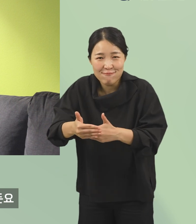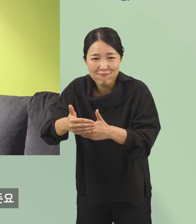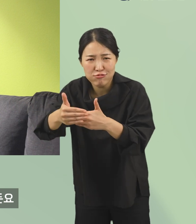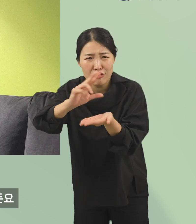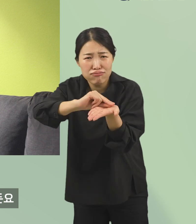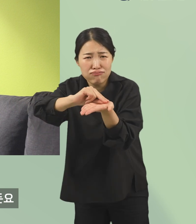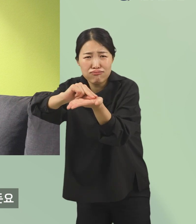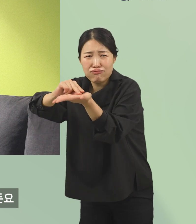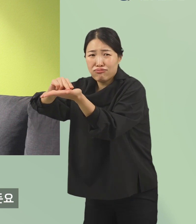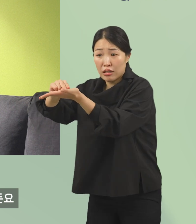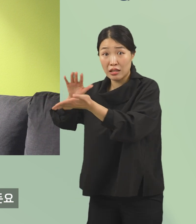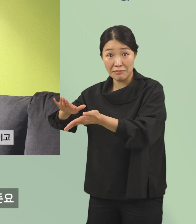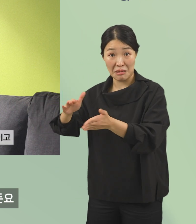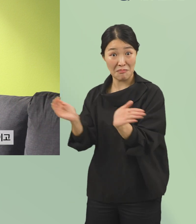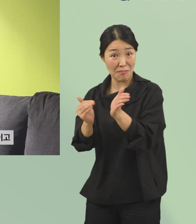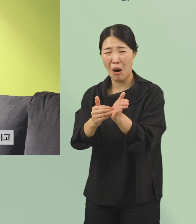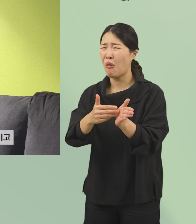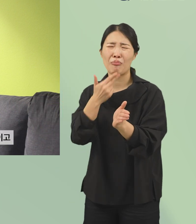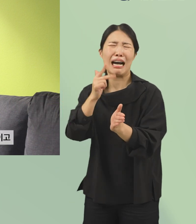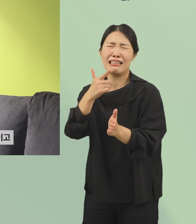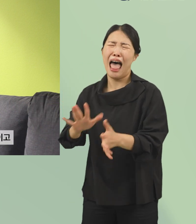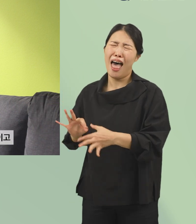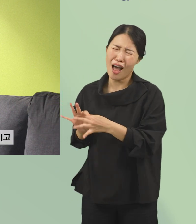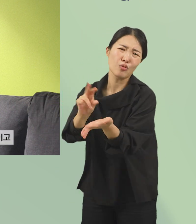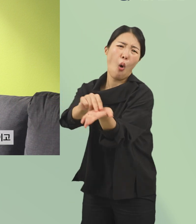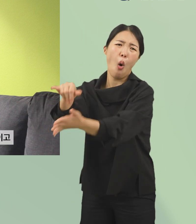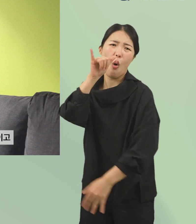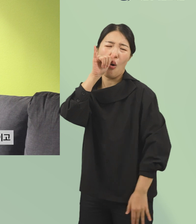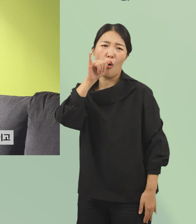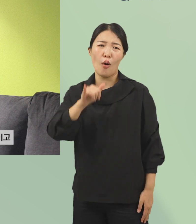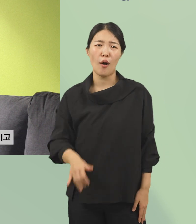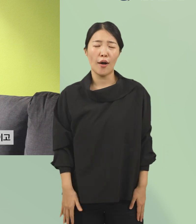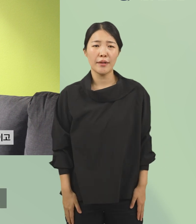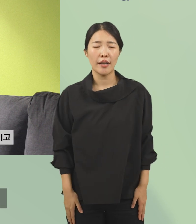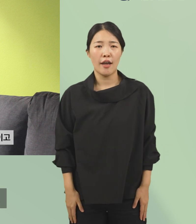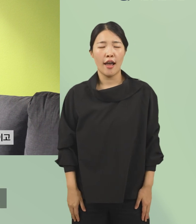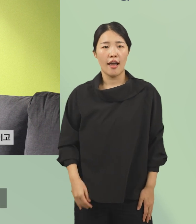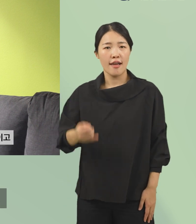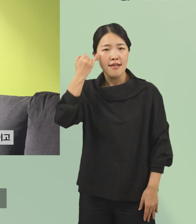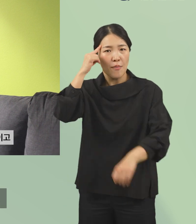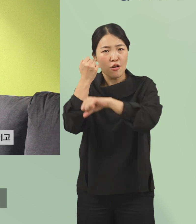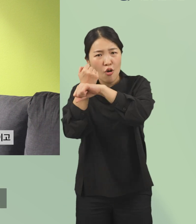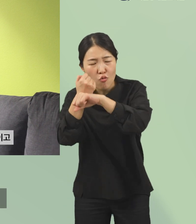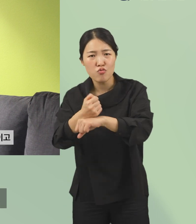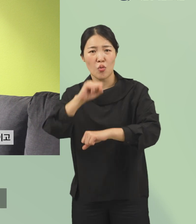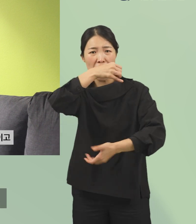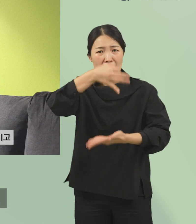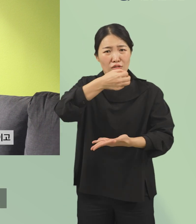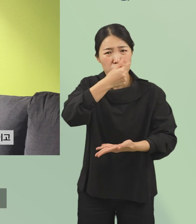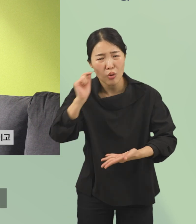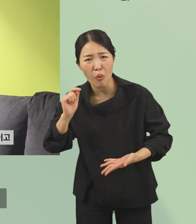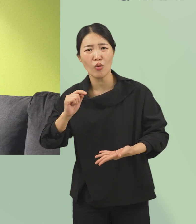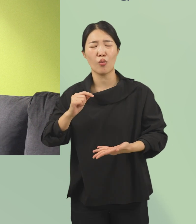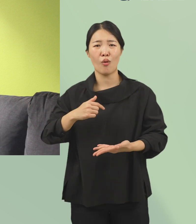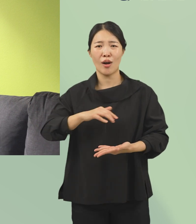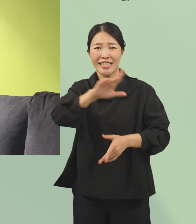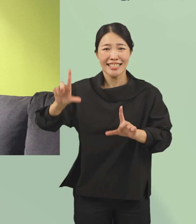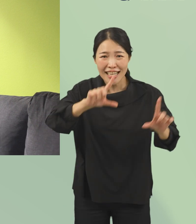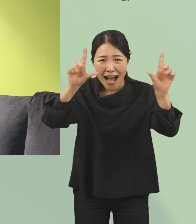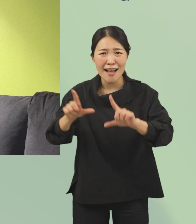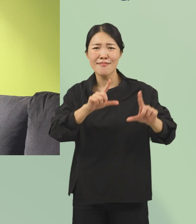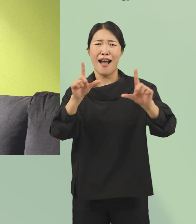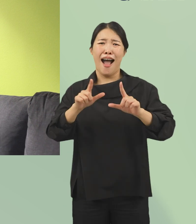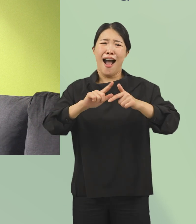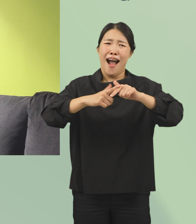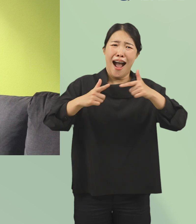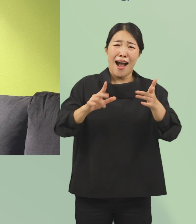현재 진행형이거든요. 뭐 R&D 예산 문제도 그렇고 또 현재 우리 삶과 굉장히 밀접한 문제이고 앞으로의